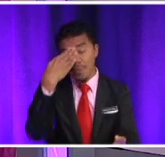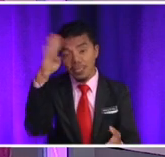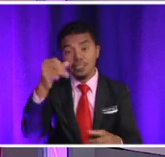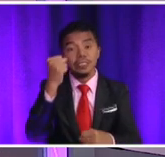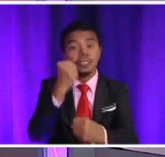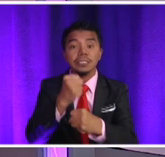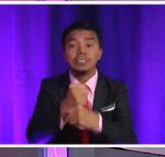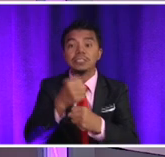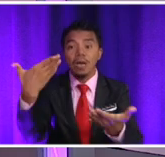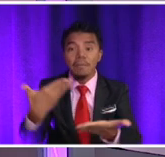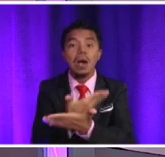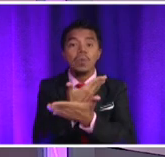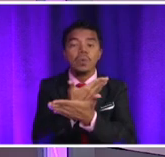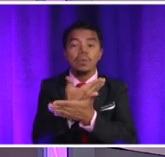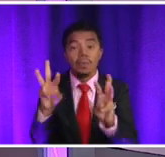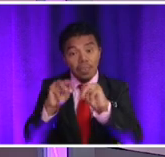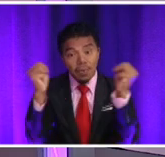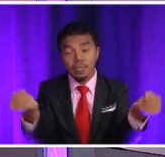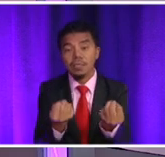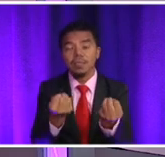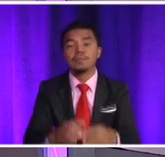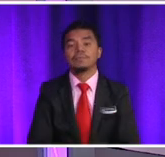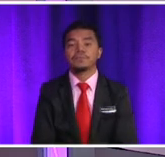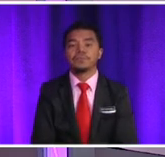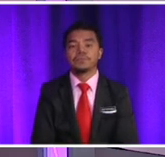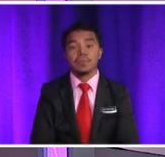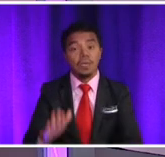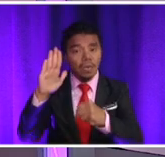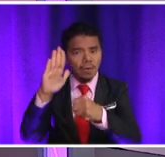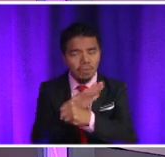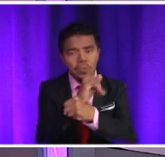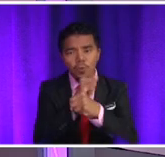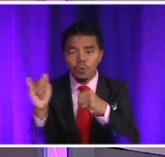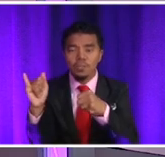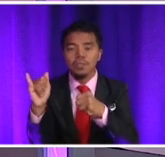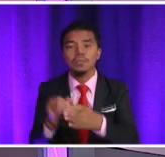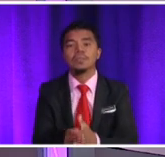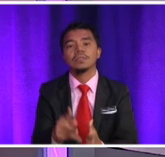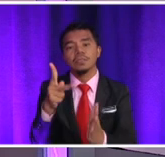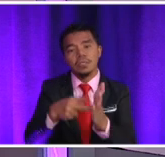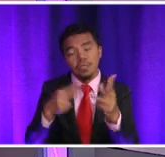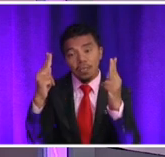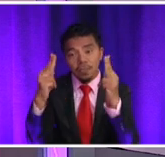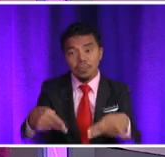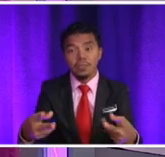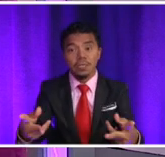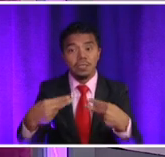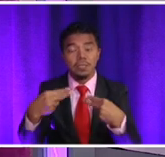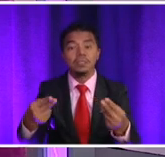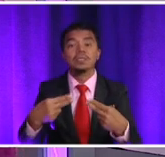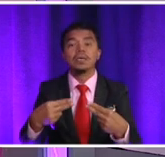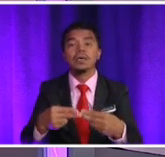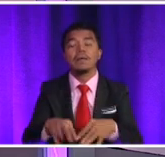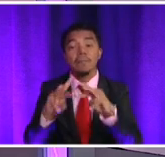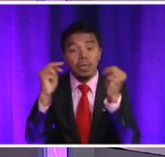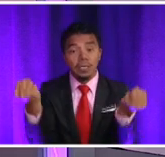ini dia memenuhi kehendak dan keperluan komunity barulahnam produk dia itu akan dapat dijual di pasaran dengan